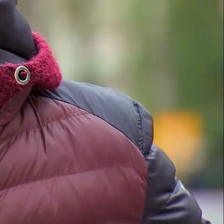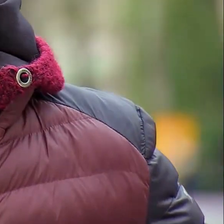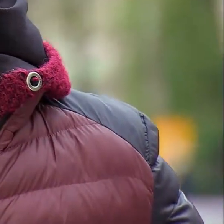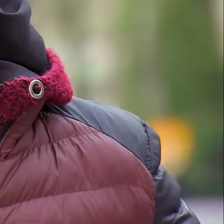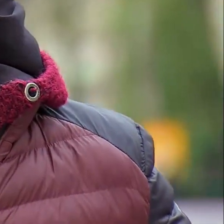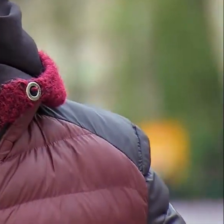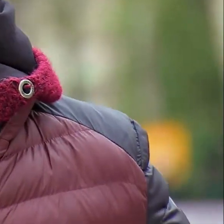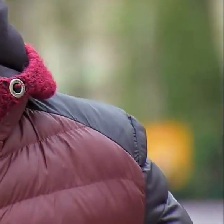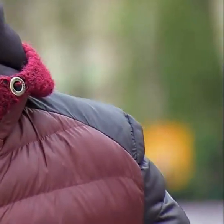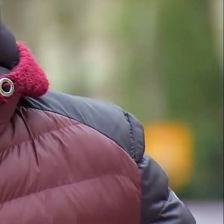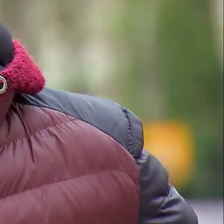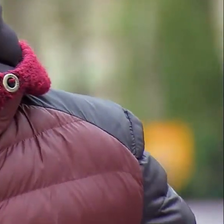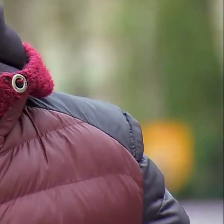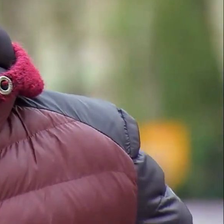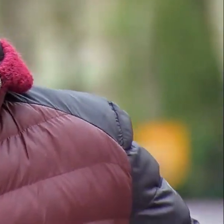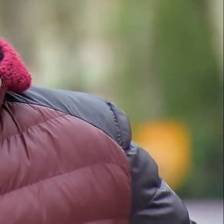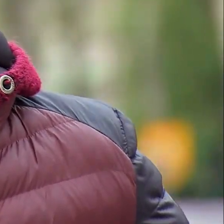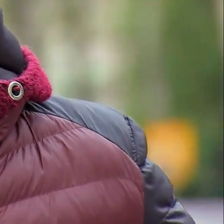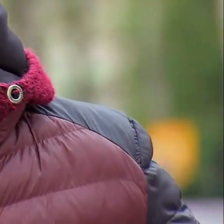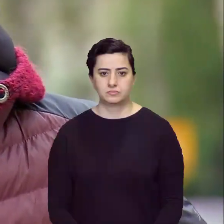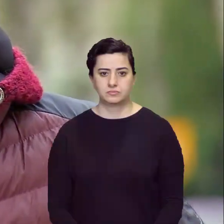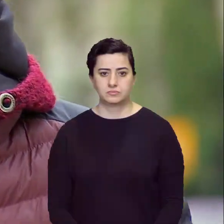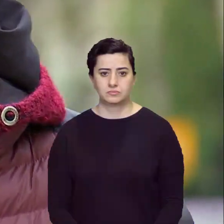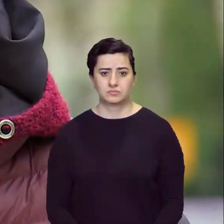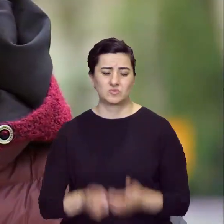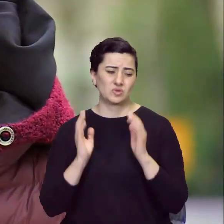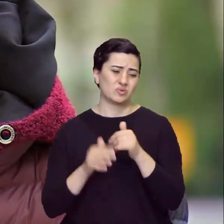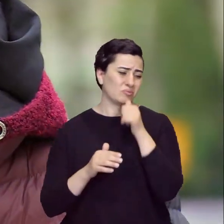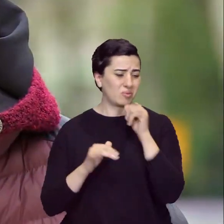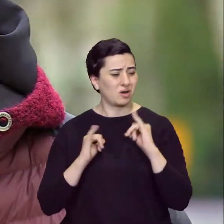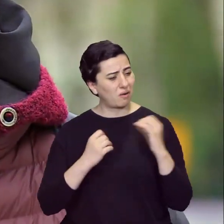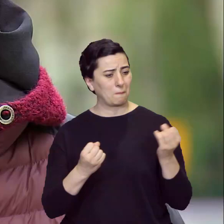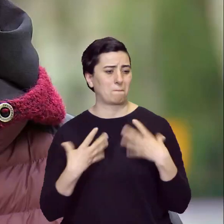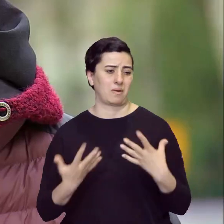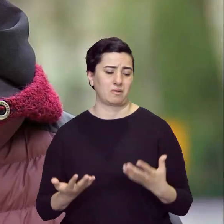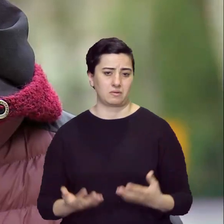Yalan söyledi, sokakta yalnız. Baba, bir rahat bırak artık ya.